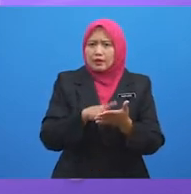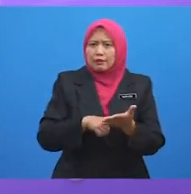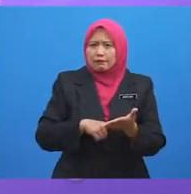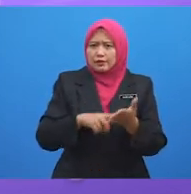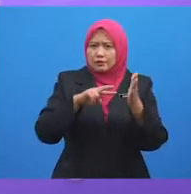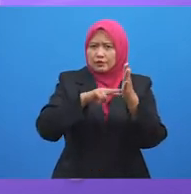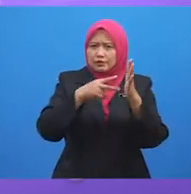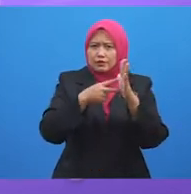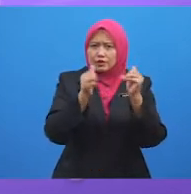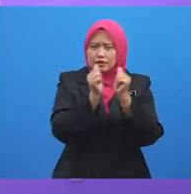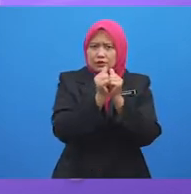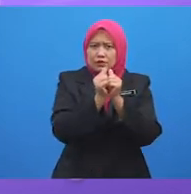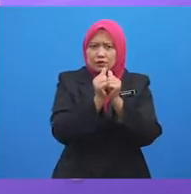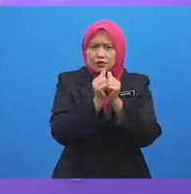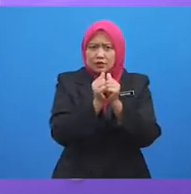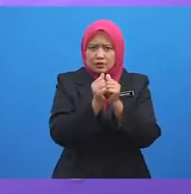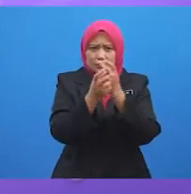Apakah yang dimaksudkan dengan